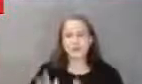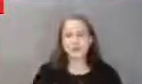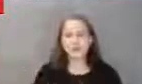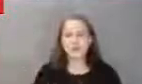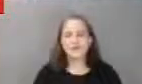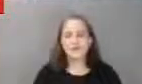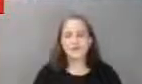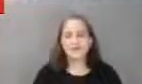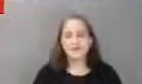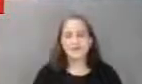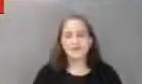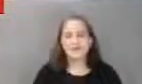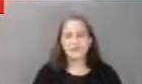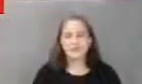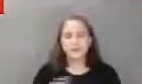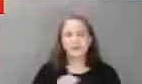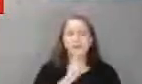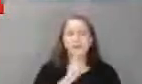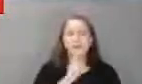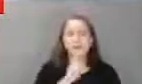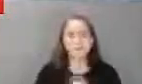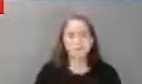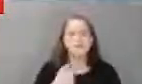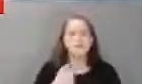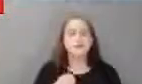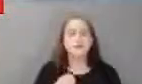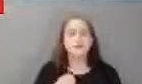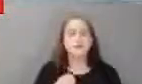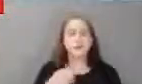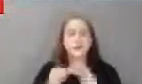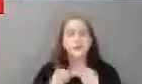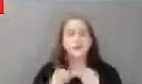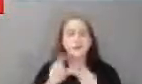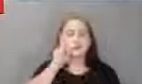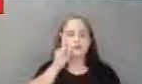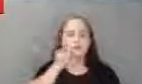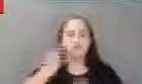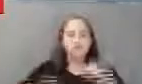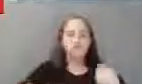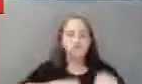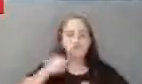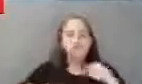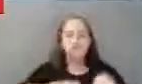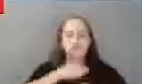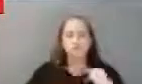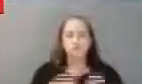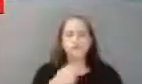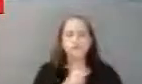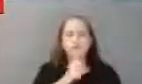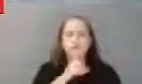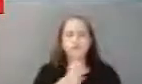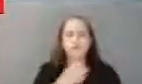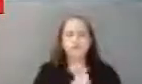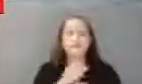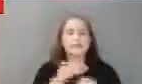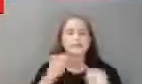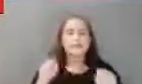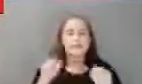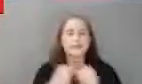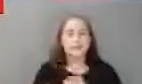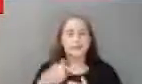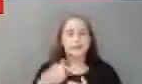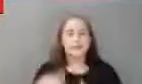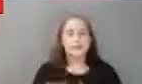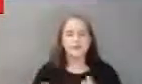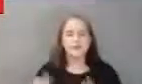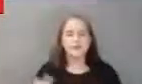Tara! Ilipat mo yan doon! Doon, sa may bandang North Avenue! Yan, yan, ito kasi pwesto natin sa Visayas Avenue ito eh.